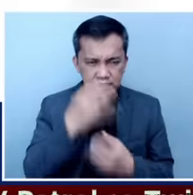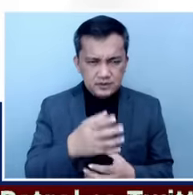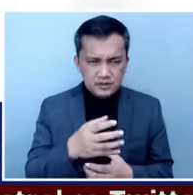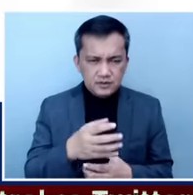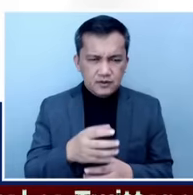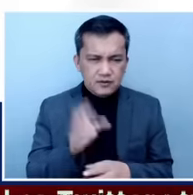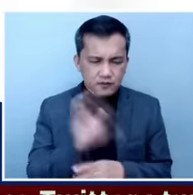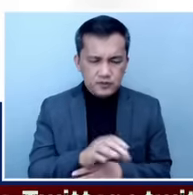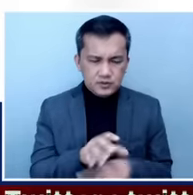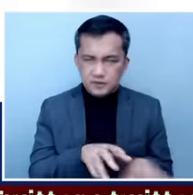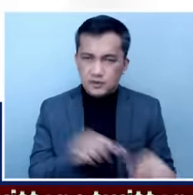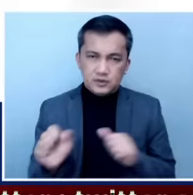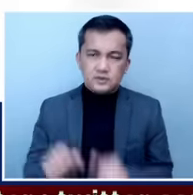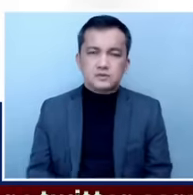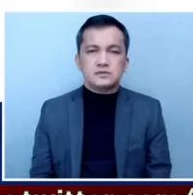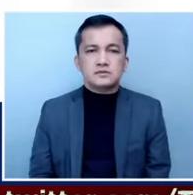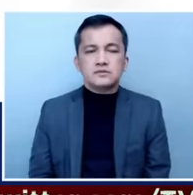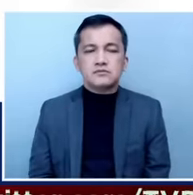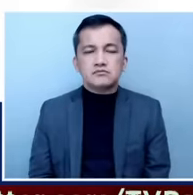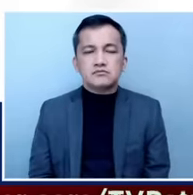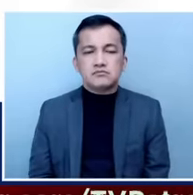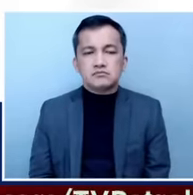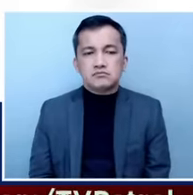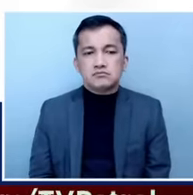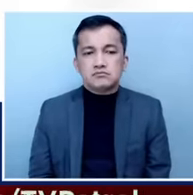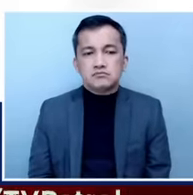ng first evacuation.